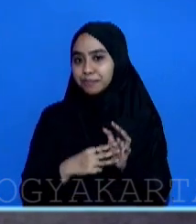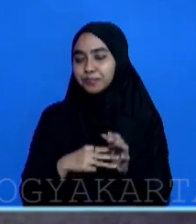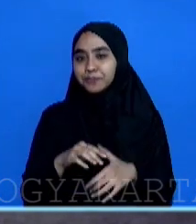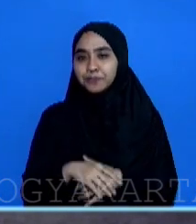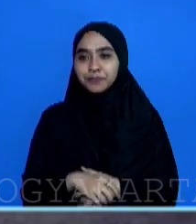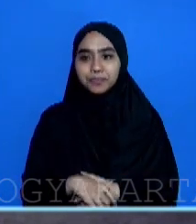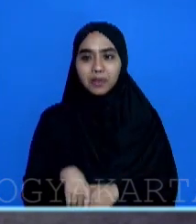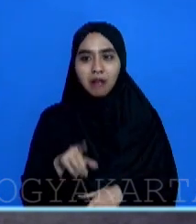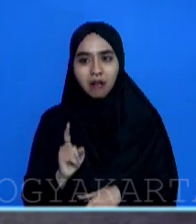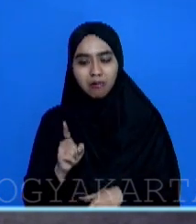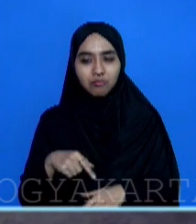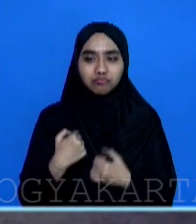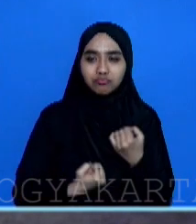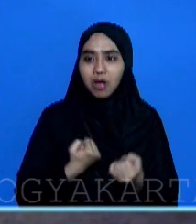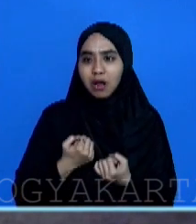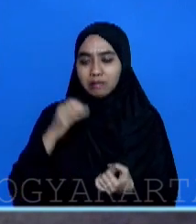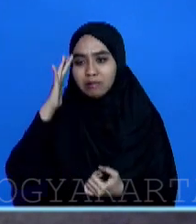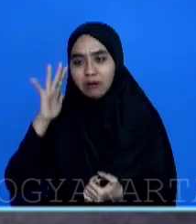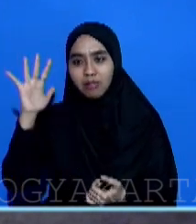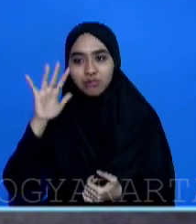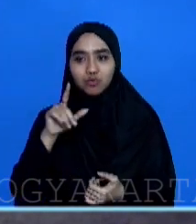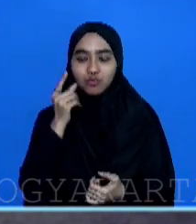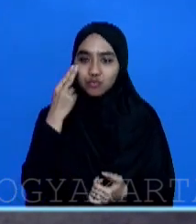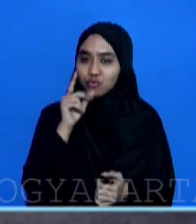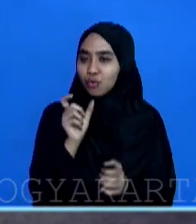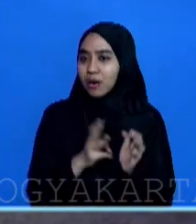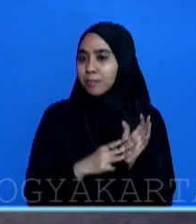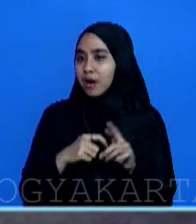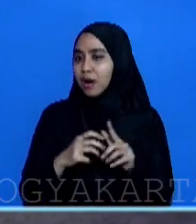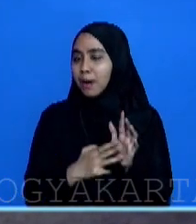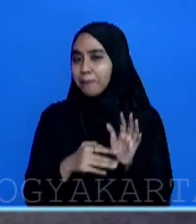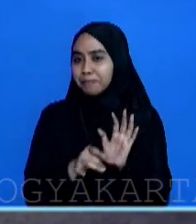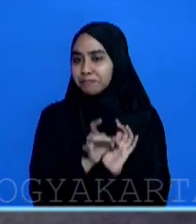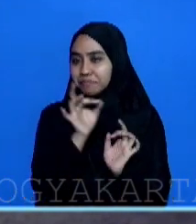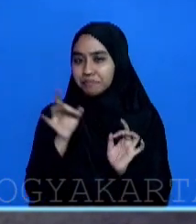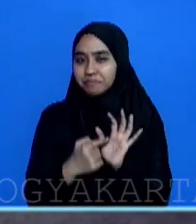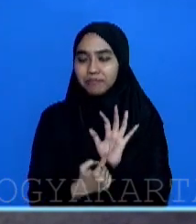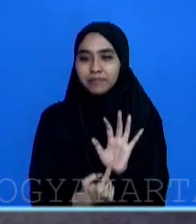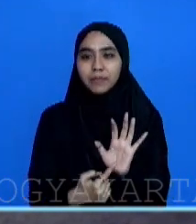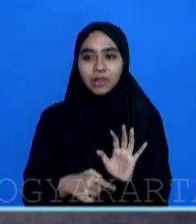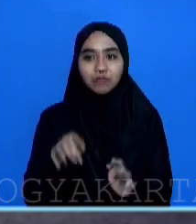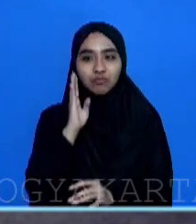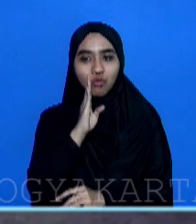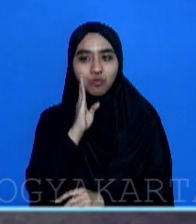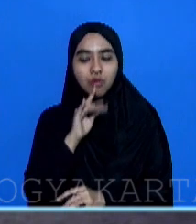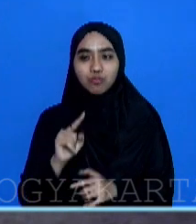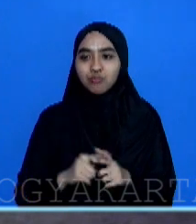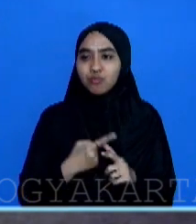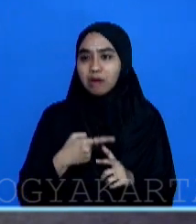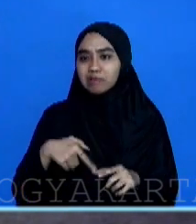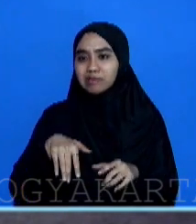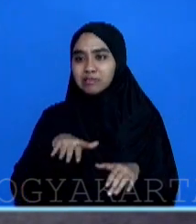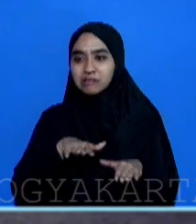dengan menghadirkan pelaku ekonomi kreatif UMKM dan berbagai penampilan aksi para anak muda mulai Battle Dance Competition